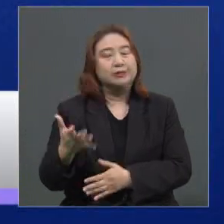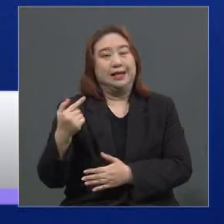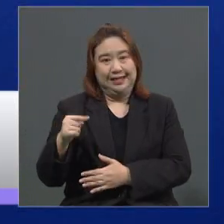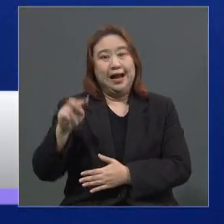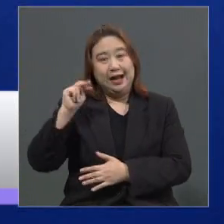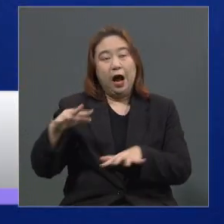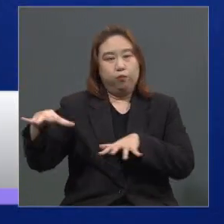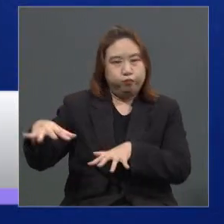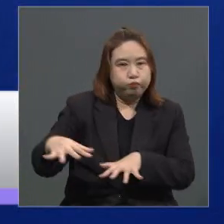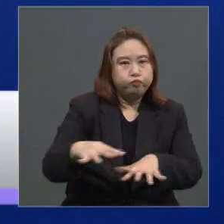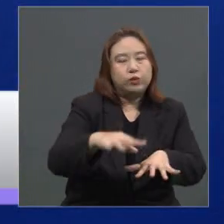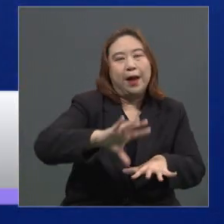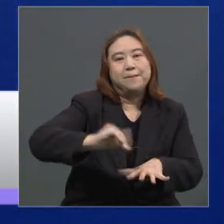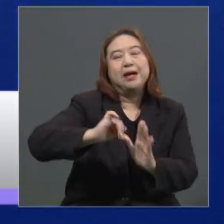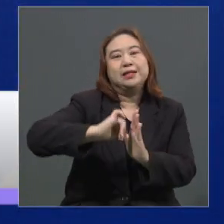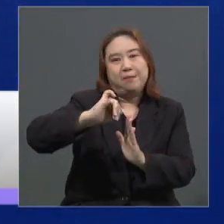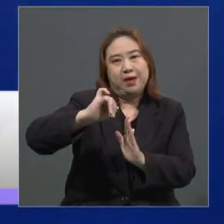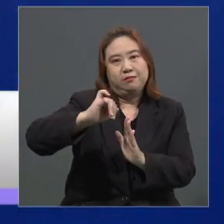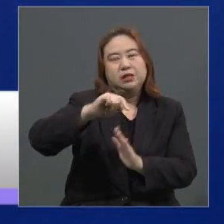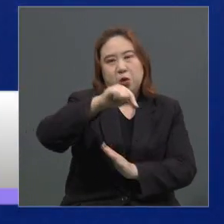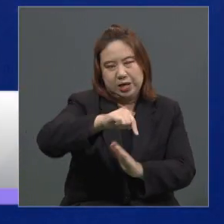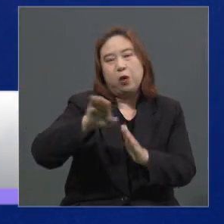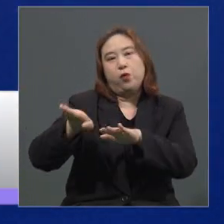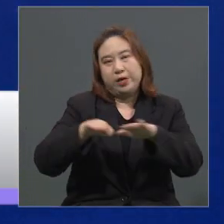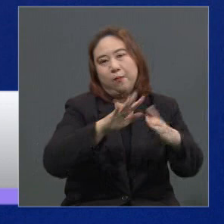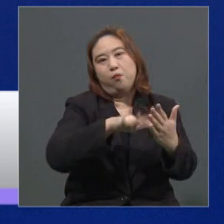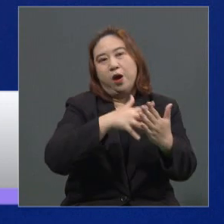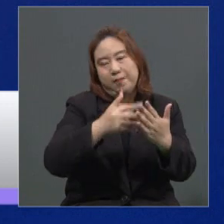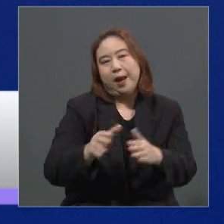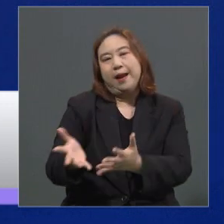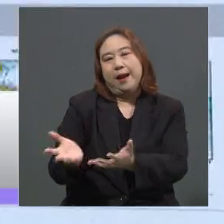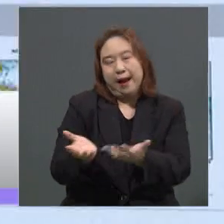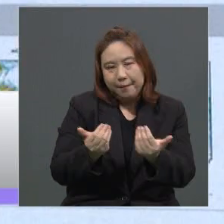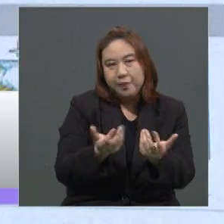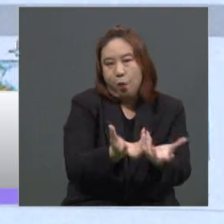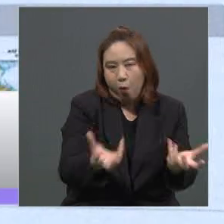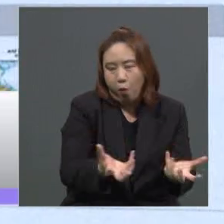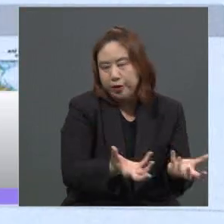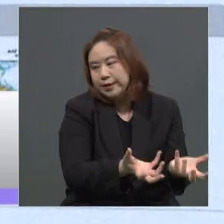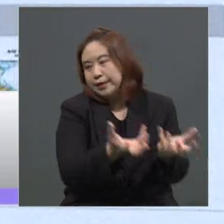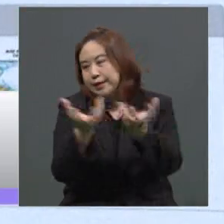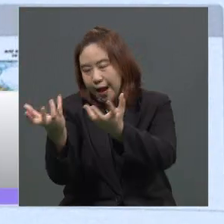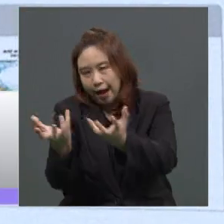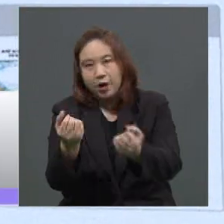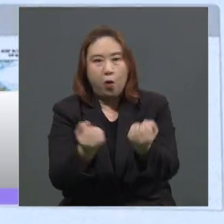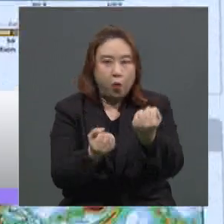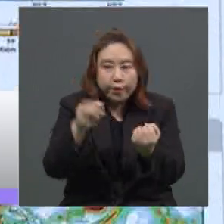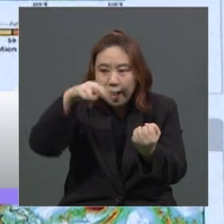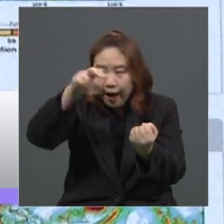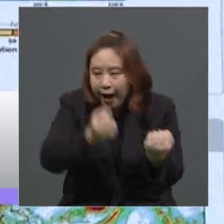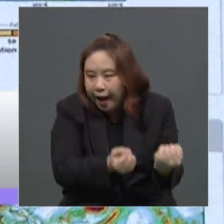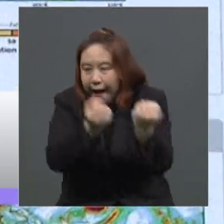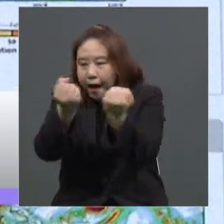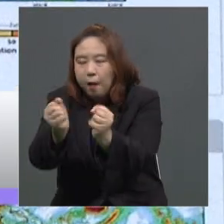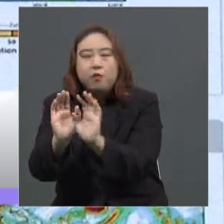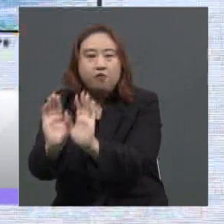าเขตเมืองเชียงใหม่ซึ่งในพื้นที่เมืองเชียงใหม่เองเขาก็เตรียมแผนรองรับในการอพยพจัดเตรียมจุดจอดรถโดยมวลน้ำก้อนนี้นะ